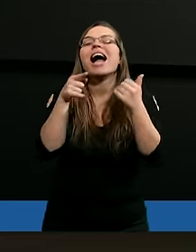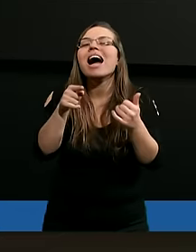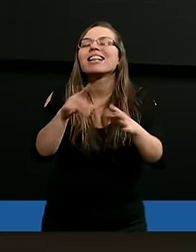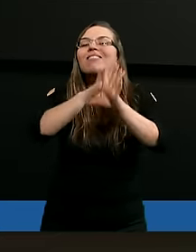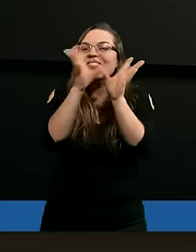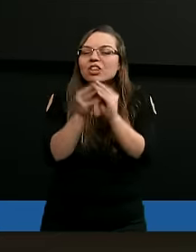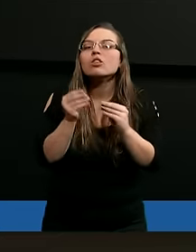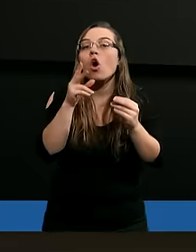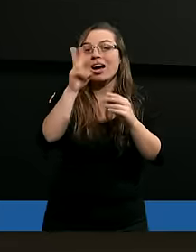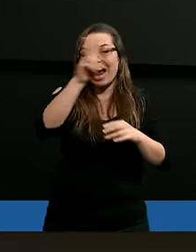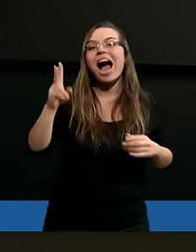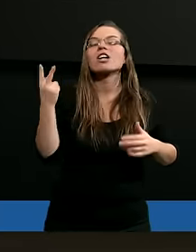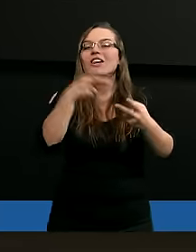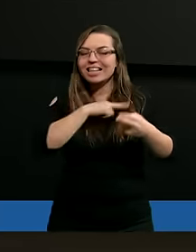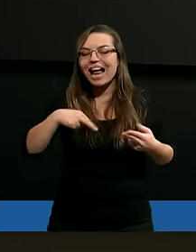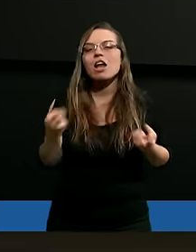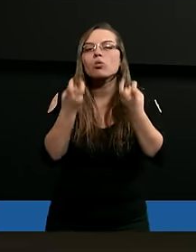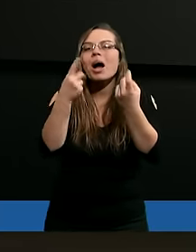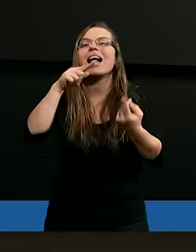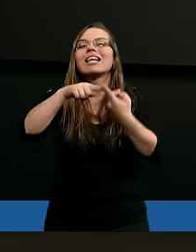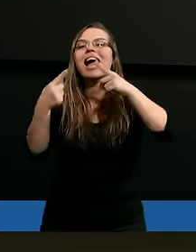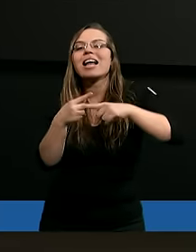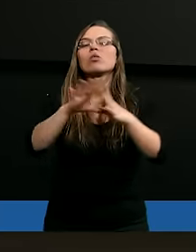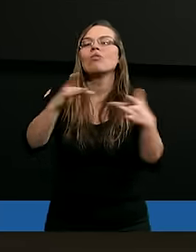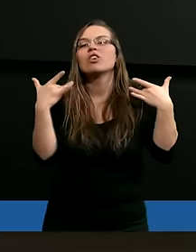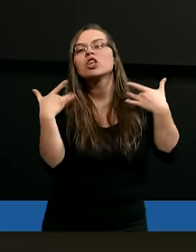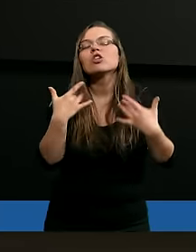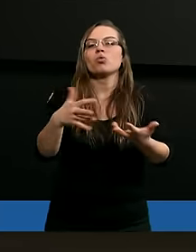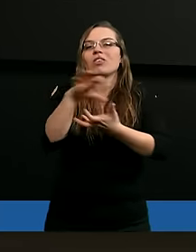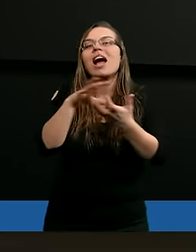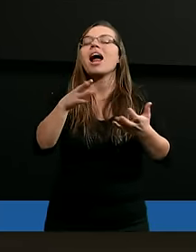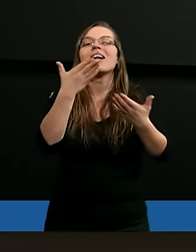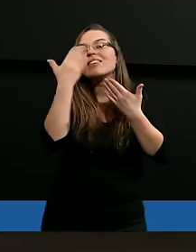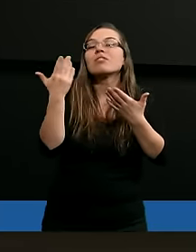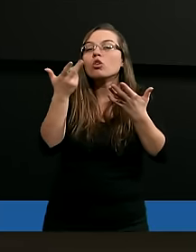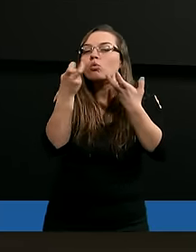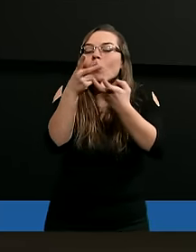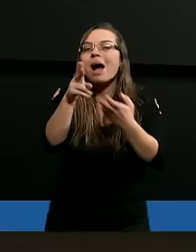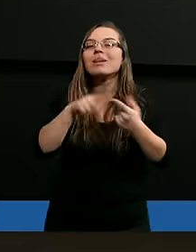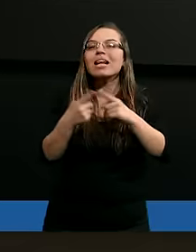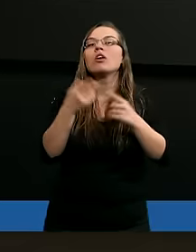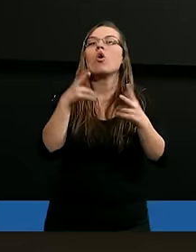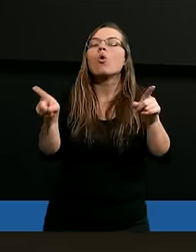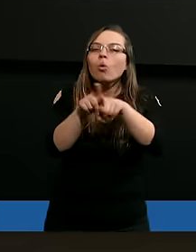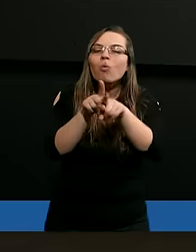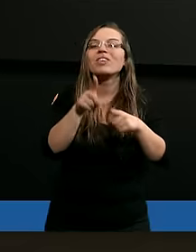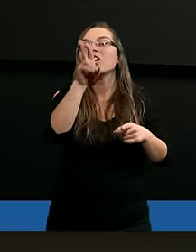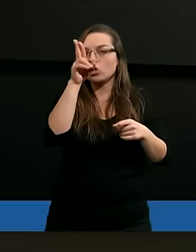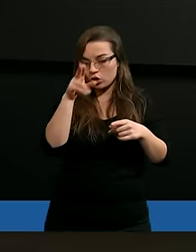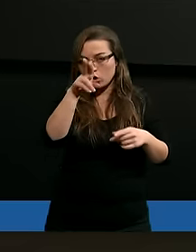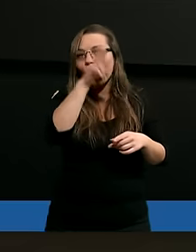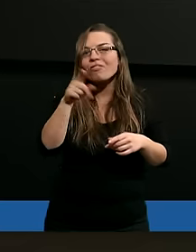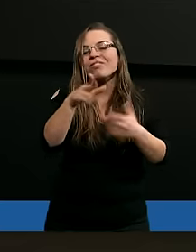tym wszystkim, bo każdy z nas szuka jakiegoś sensu, wszyscy ludzie na tym świecie chcieliby wiedzieć, dlaczego, ale również w obliczu osoby